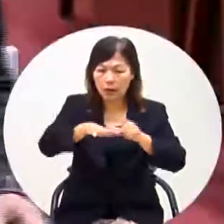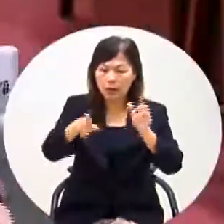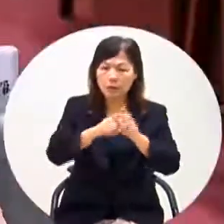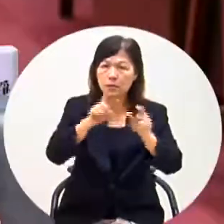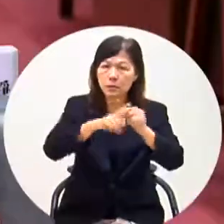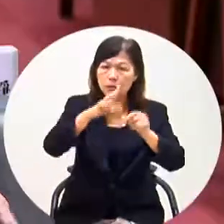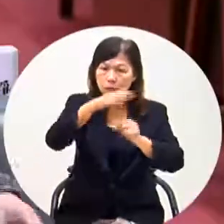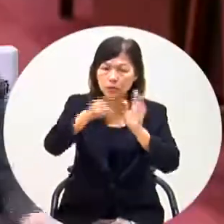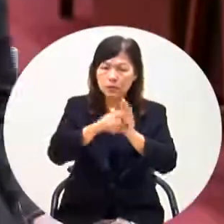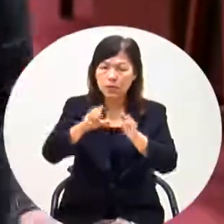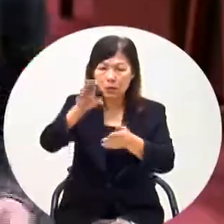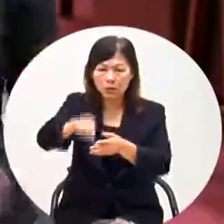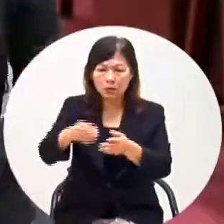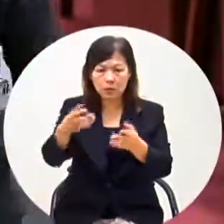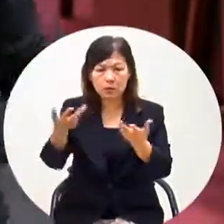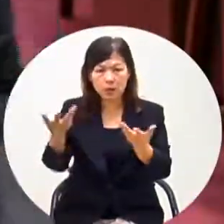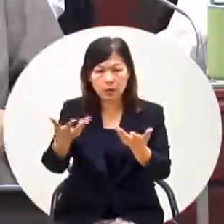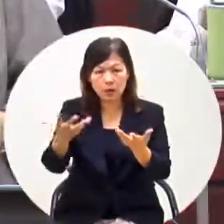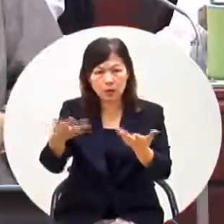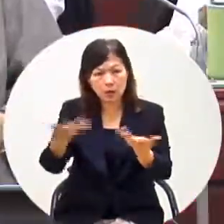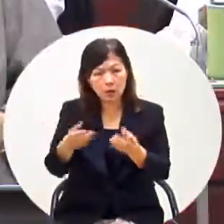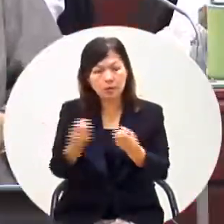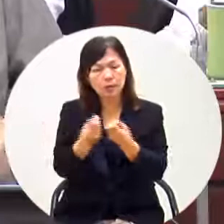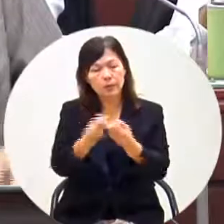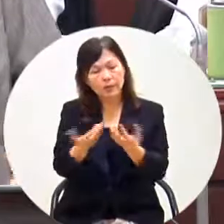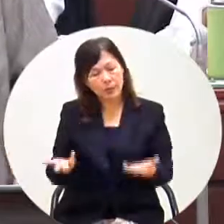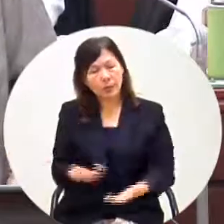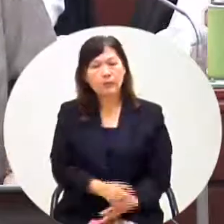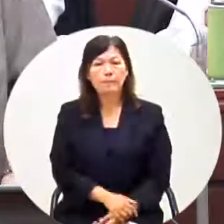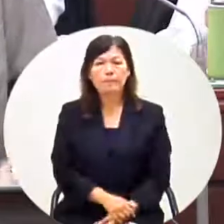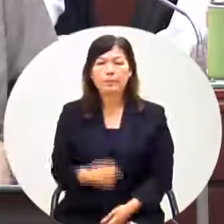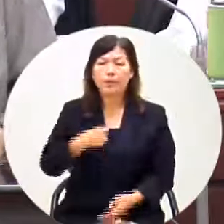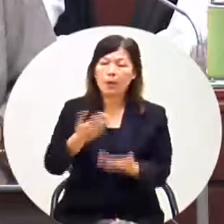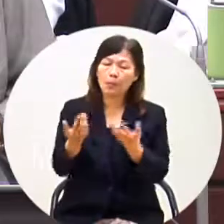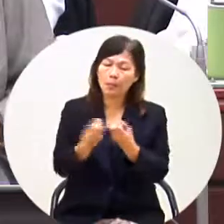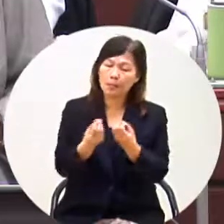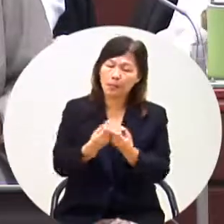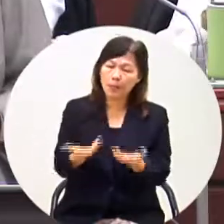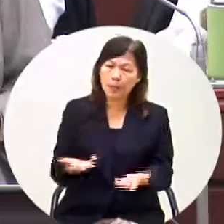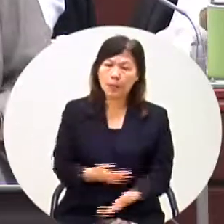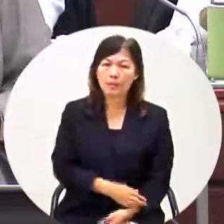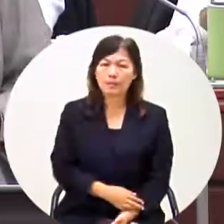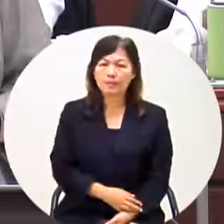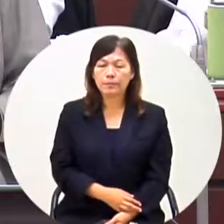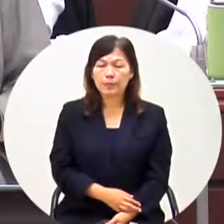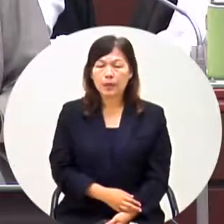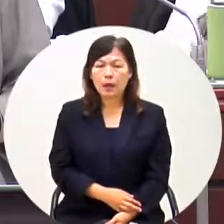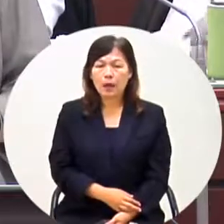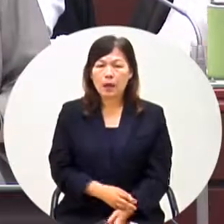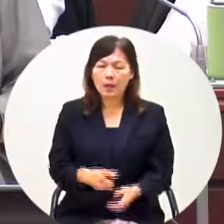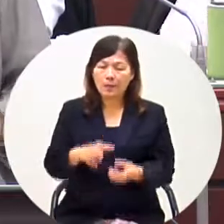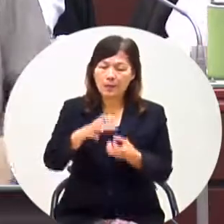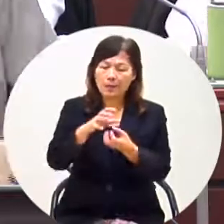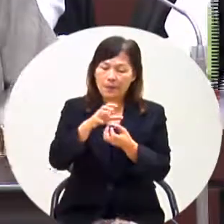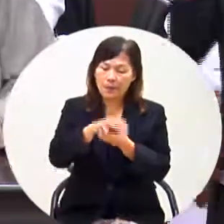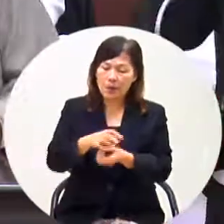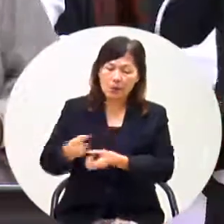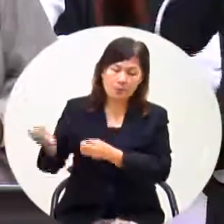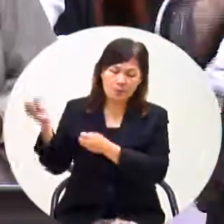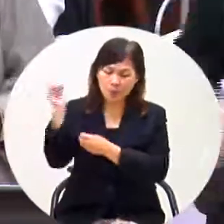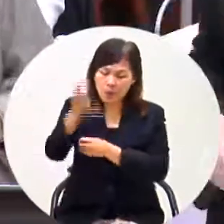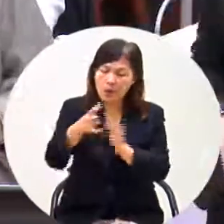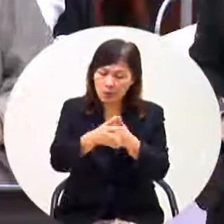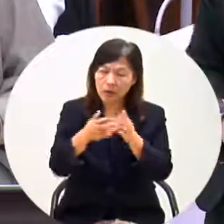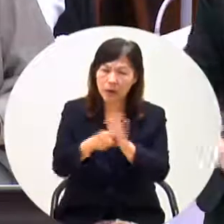决？ 我想 该怎么解决？ 在大中山路 买便当用丢的吗？ 是附近吼有画